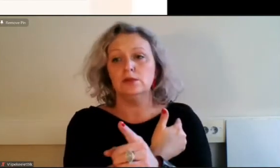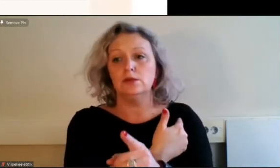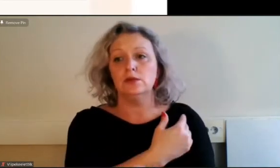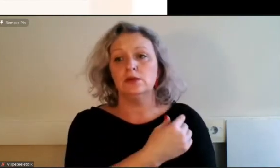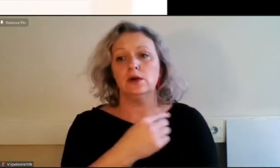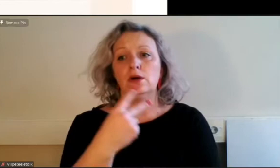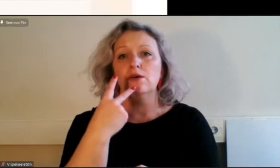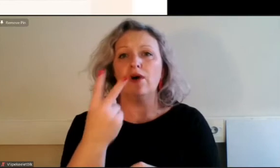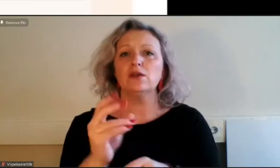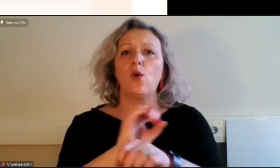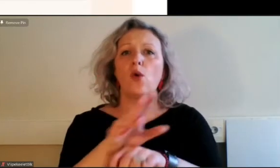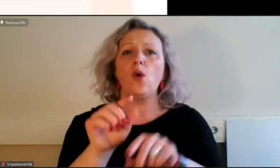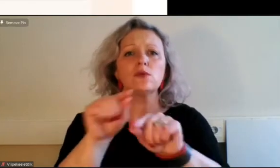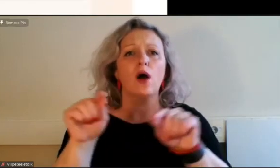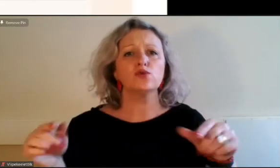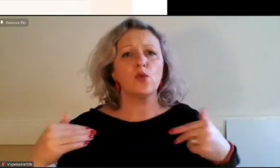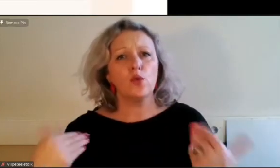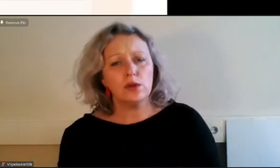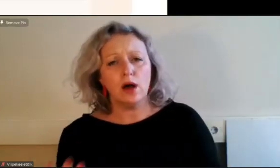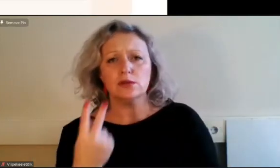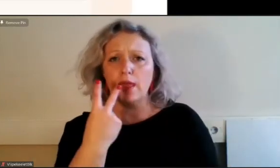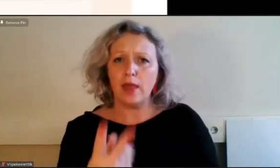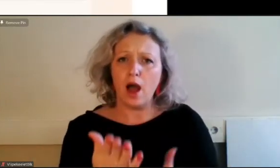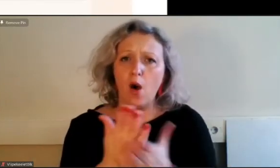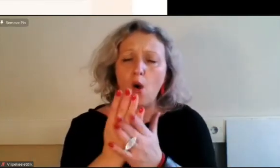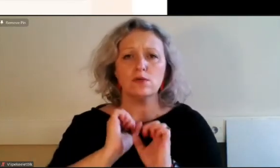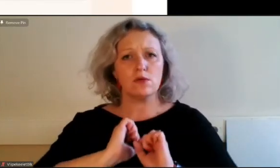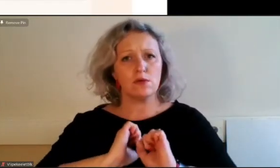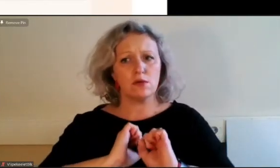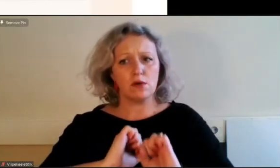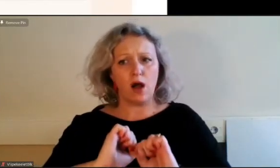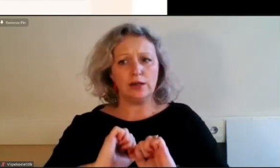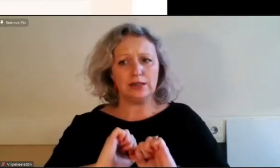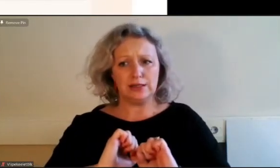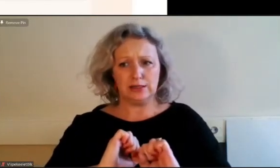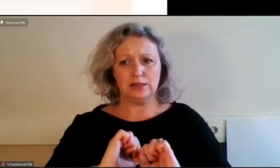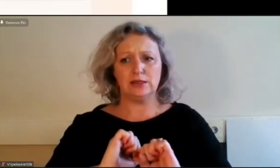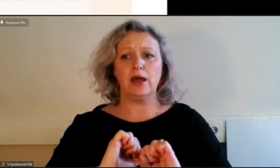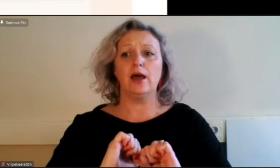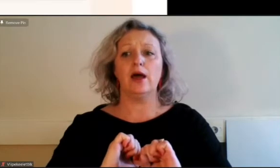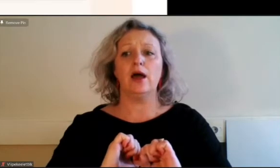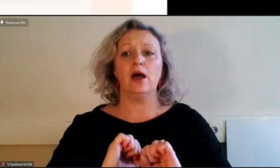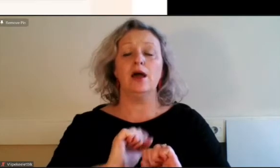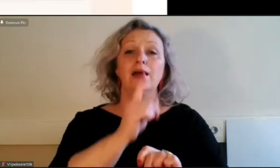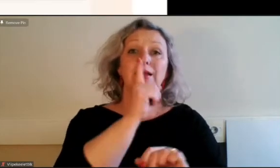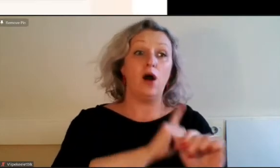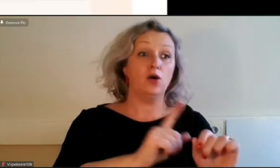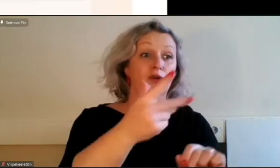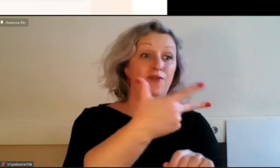Keskmisel graafikul näha üle 65-aastased, kellel on juba mingi väga tõsine haigus, on nendel